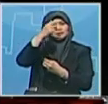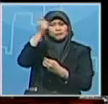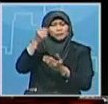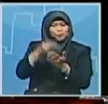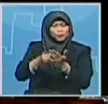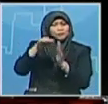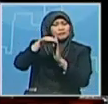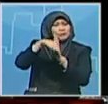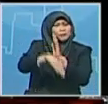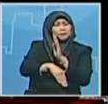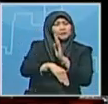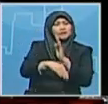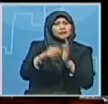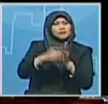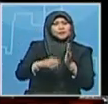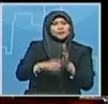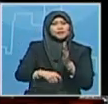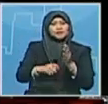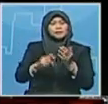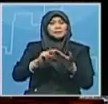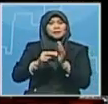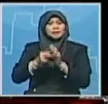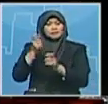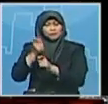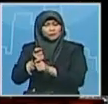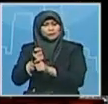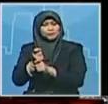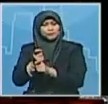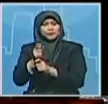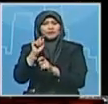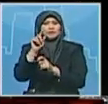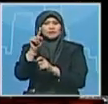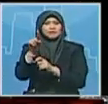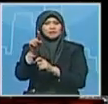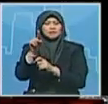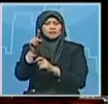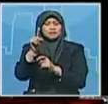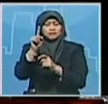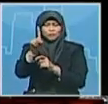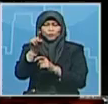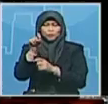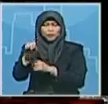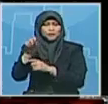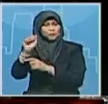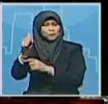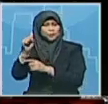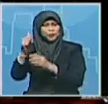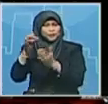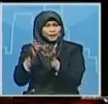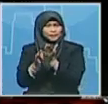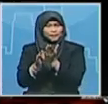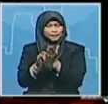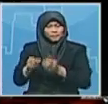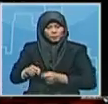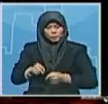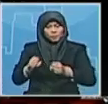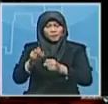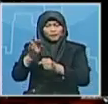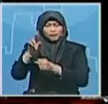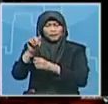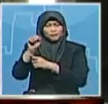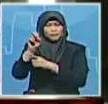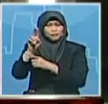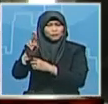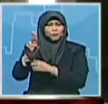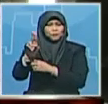tol. Sebab itu tol itu dapat dikekalkan pada hanya harga RM1.10 untuk Sungai Rasau